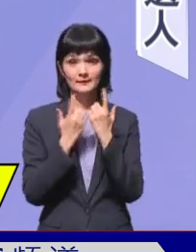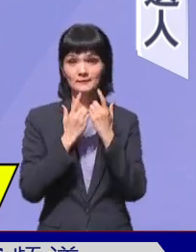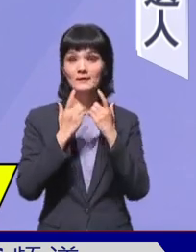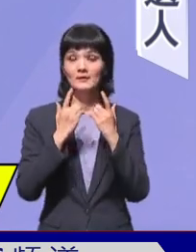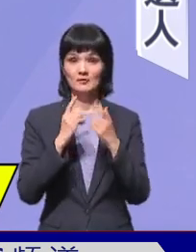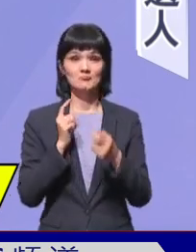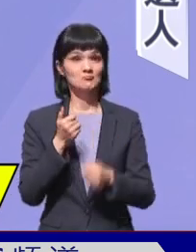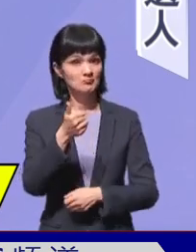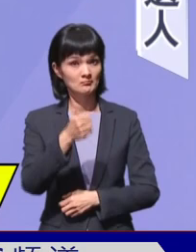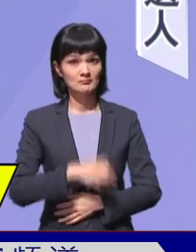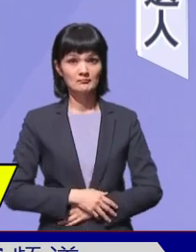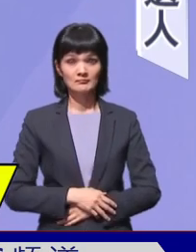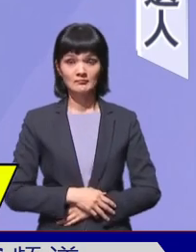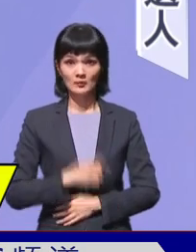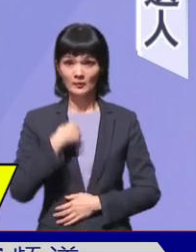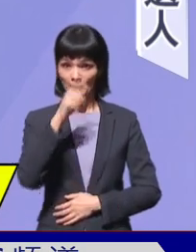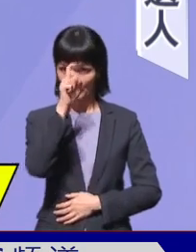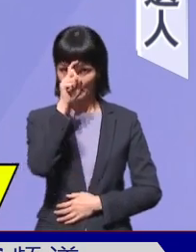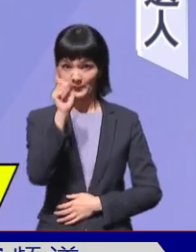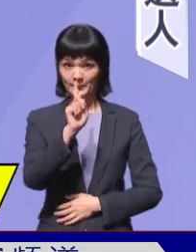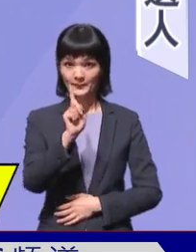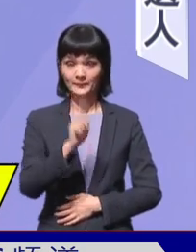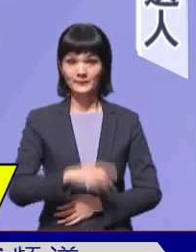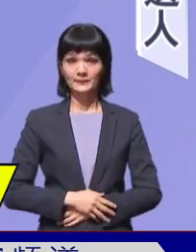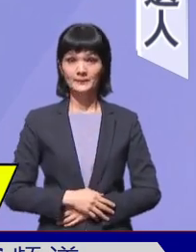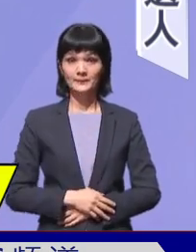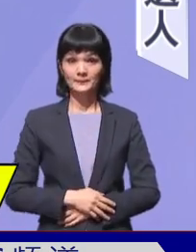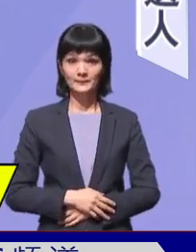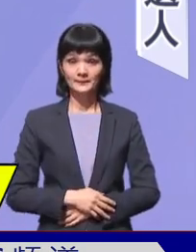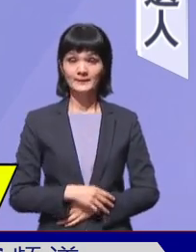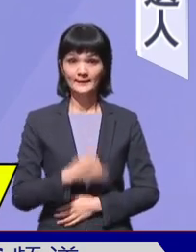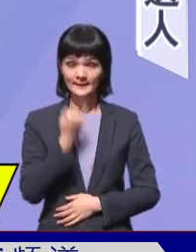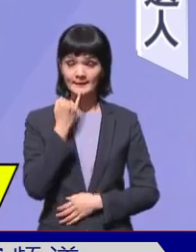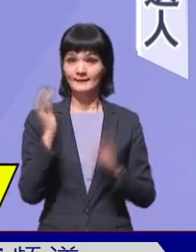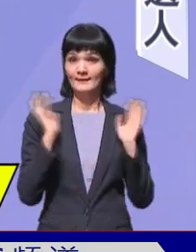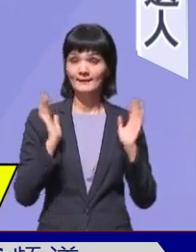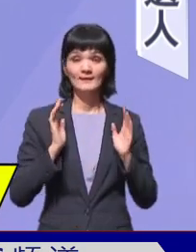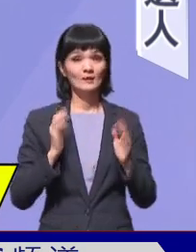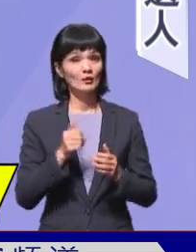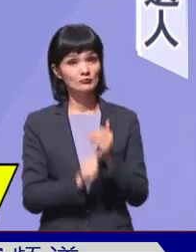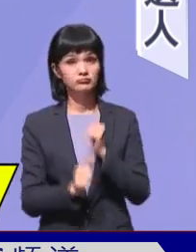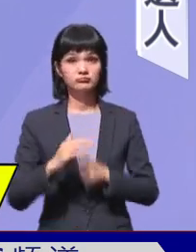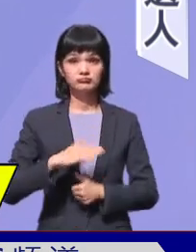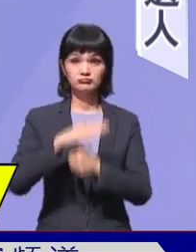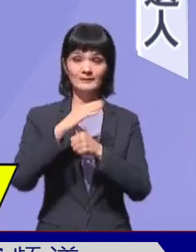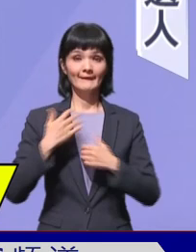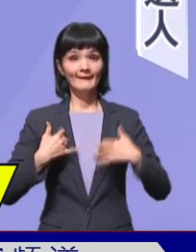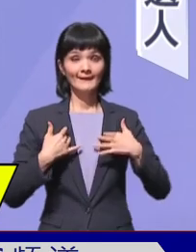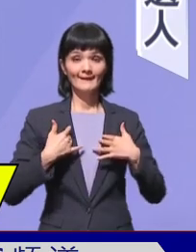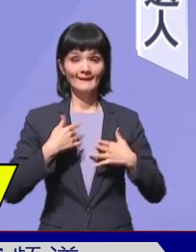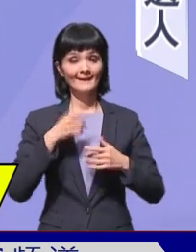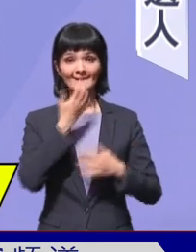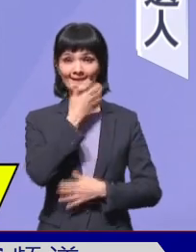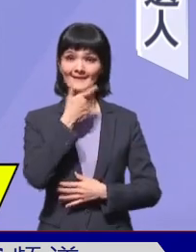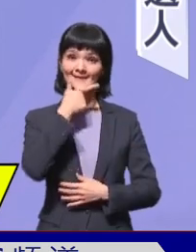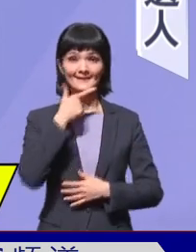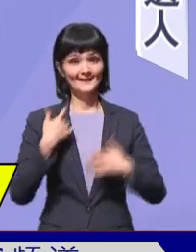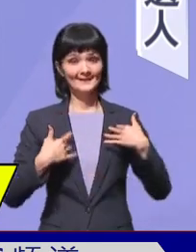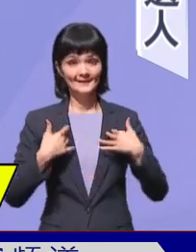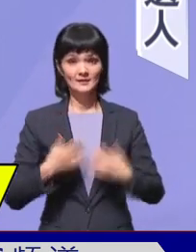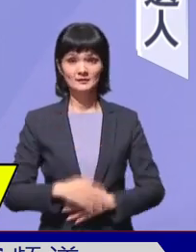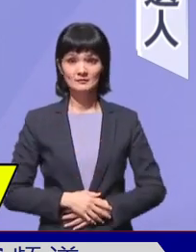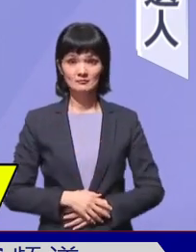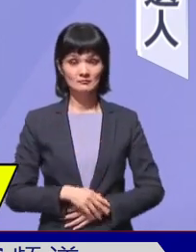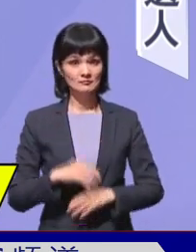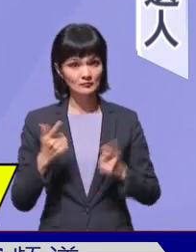来。我们希望期待的是一个充满笑声，让孩子可以尽情挥洒自我的台北市，而不是看